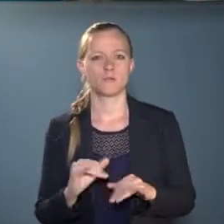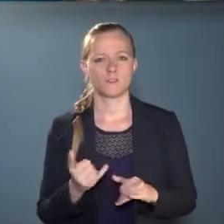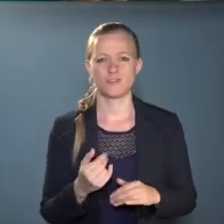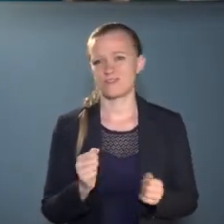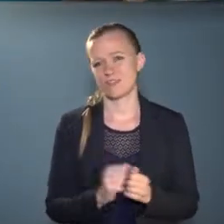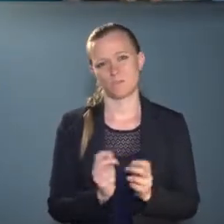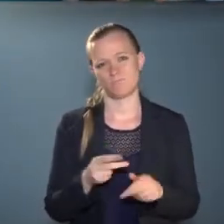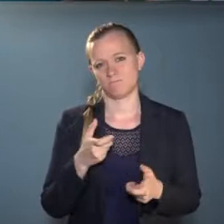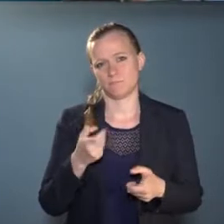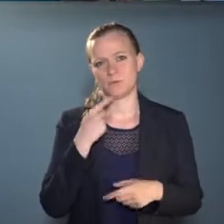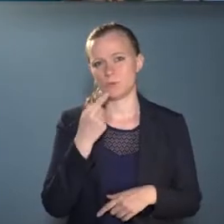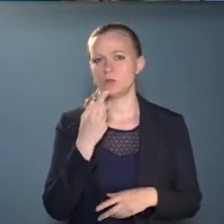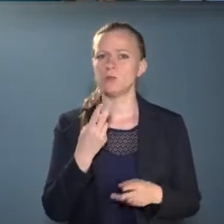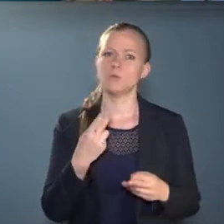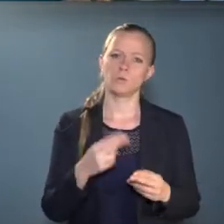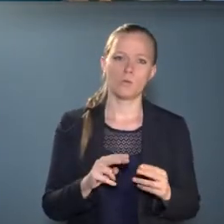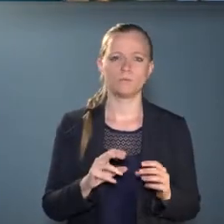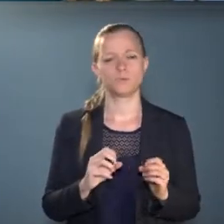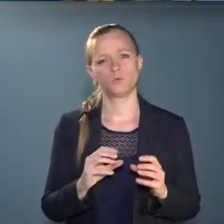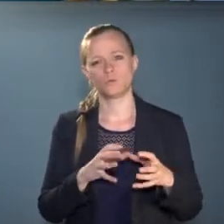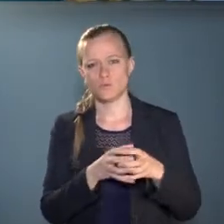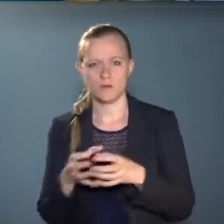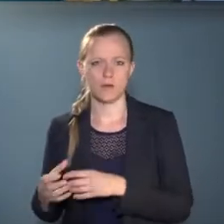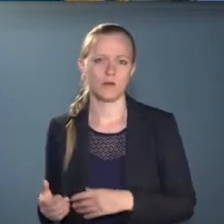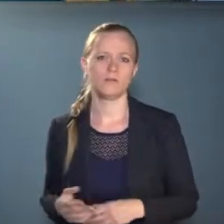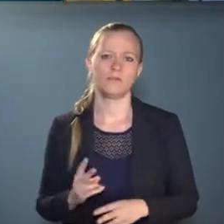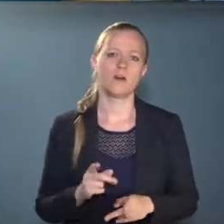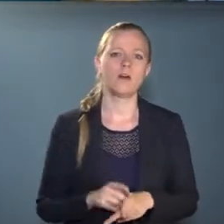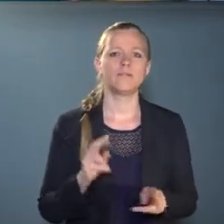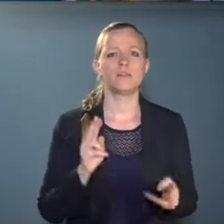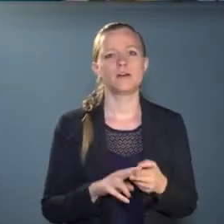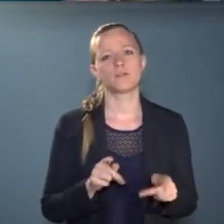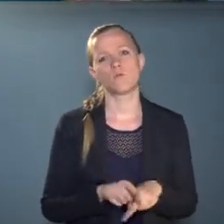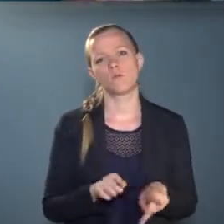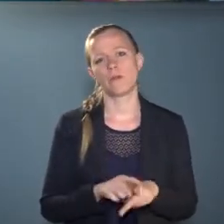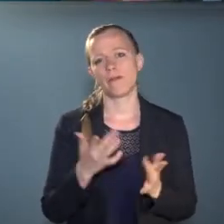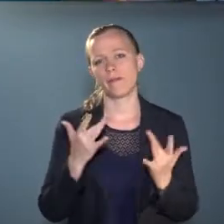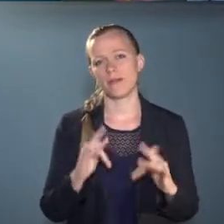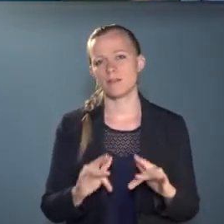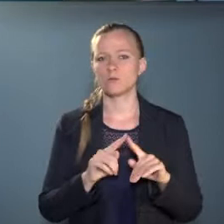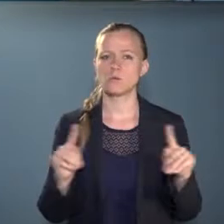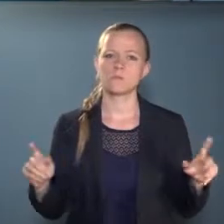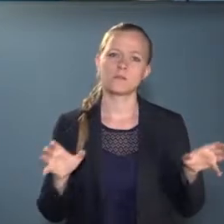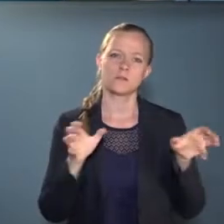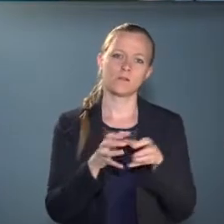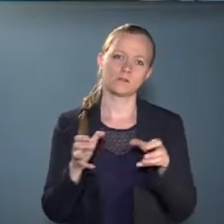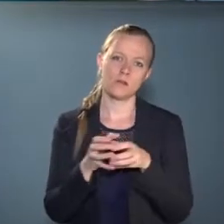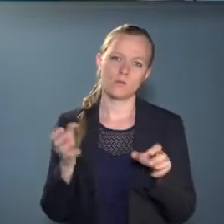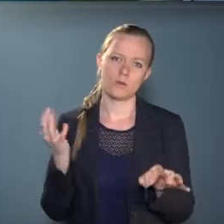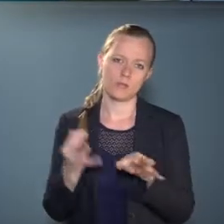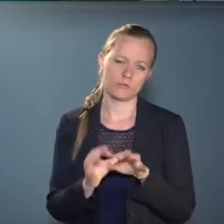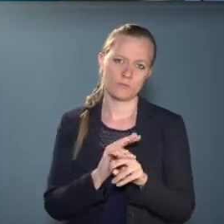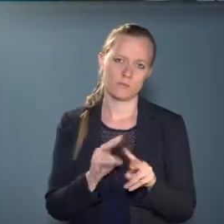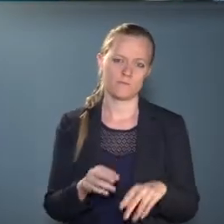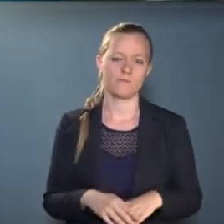nem mondanék, tehát több tucatról van szó. Találkozunk különböző kategóriába sorolható